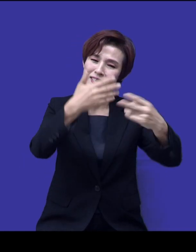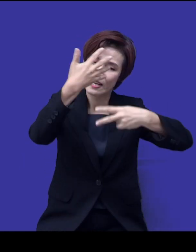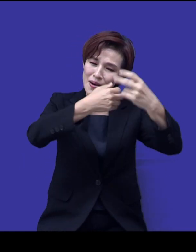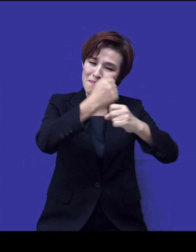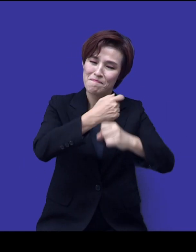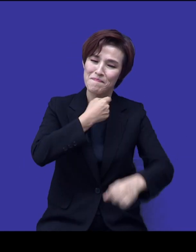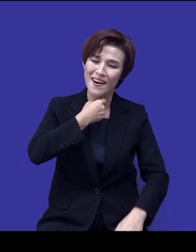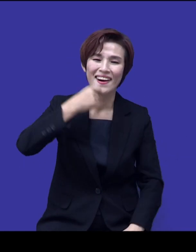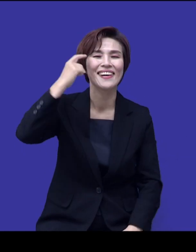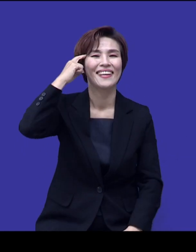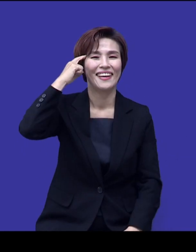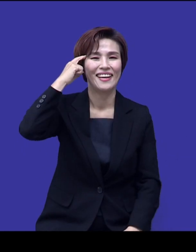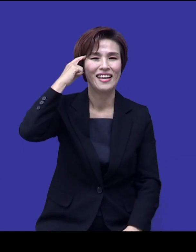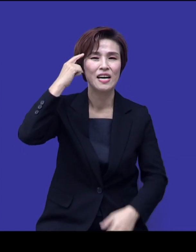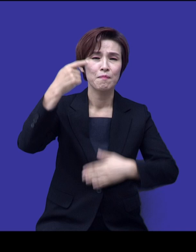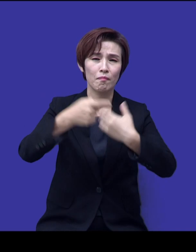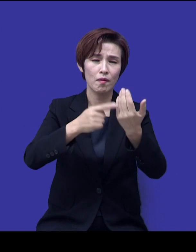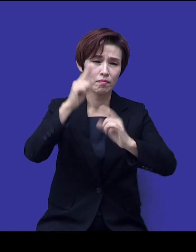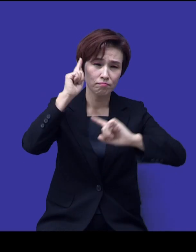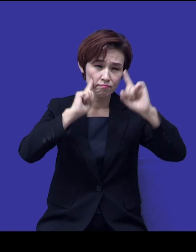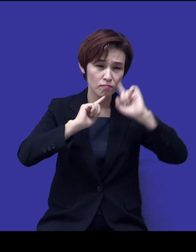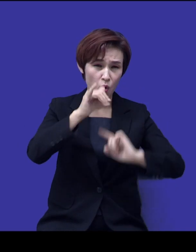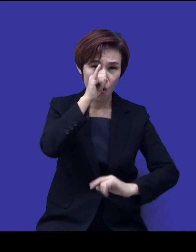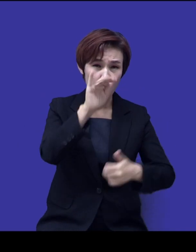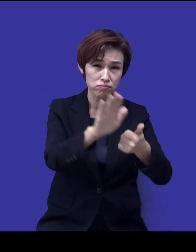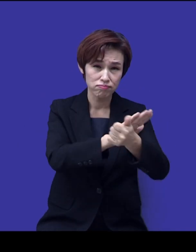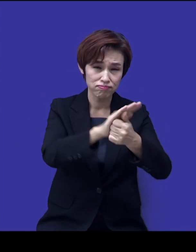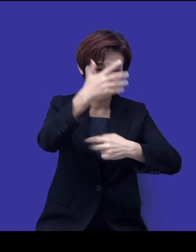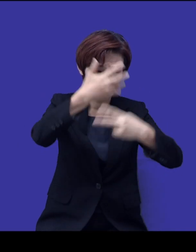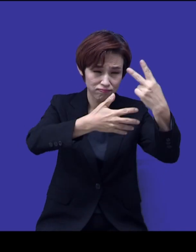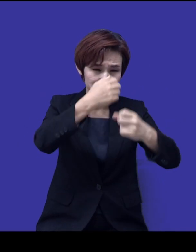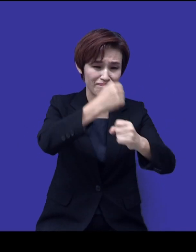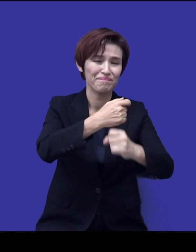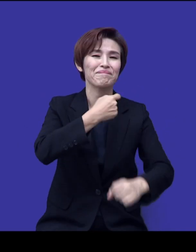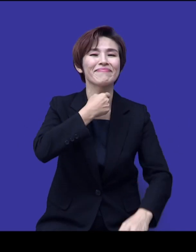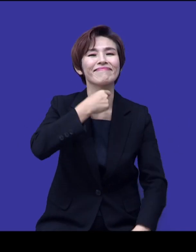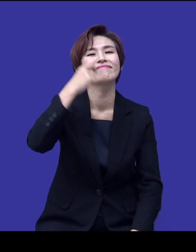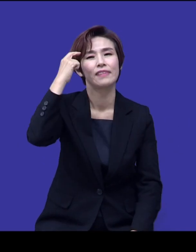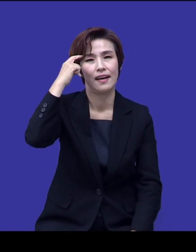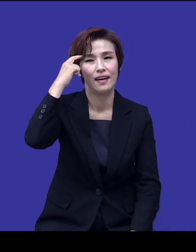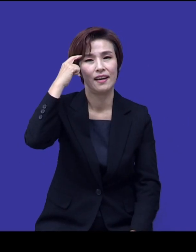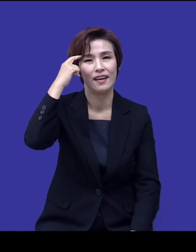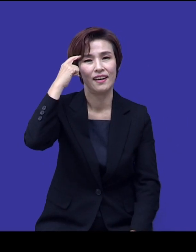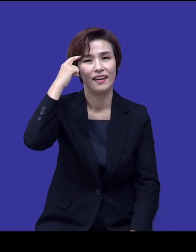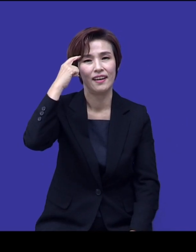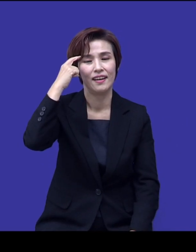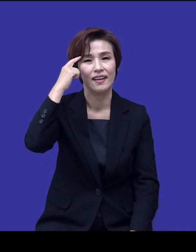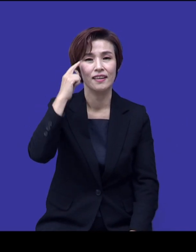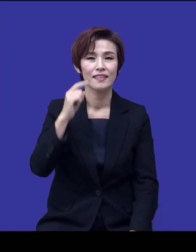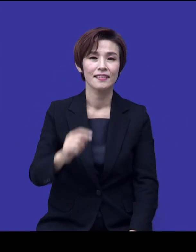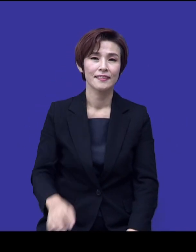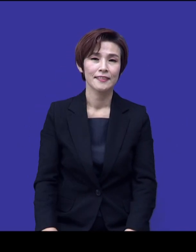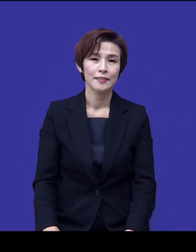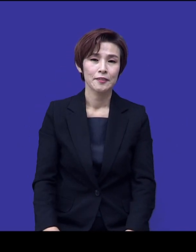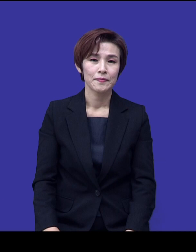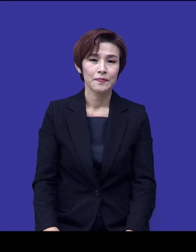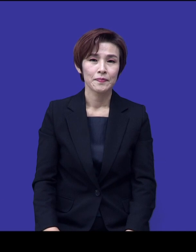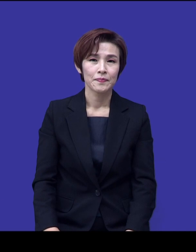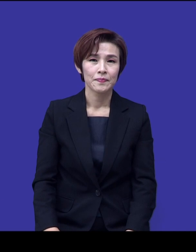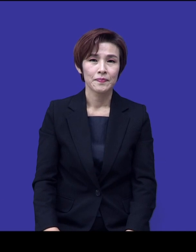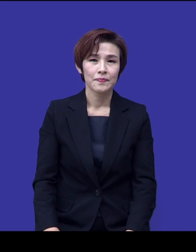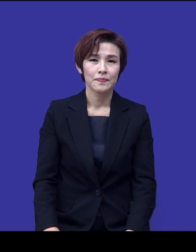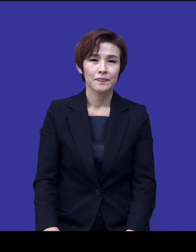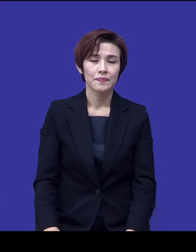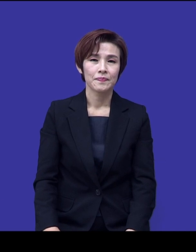상처, 마음에 상처 입은 사람을 위로하는 드라마를 만들어야지. 근데 그게 통했던 것이, 복직을 하고